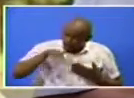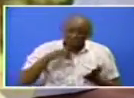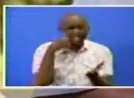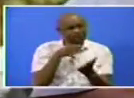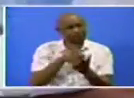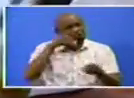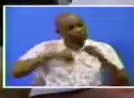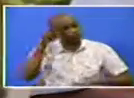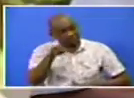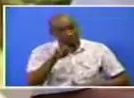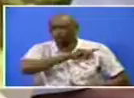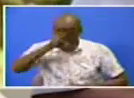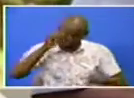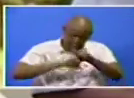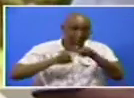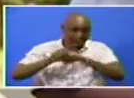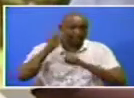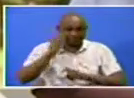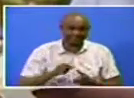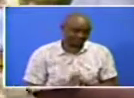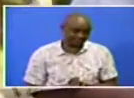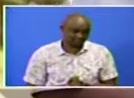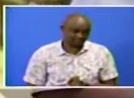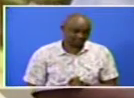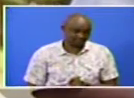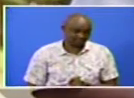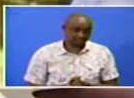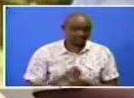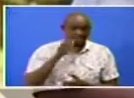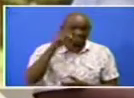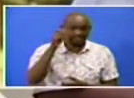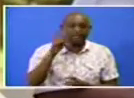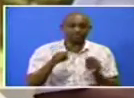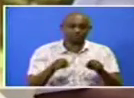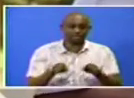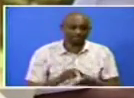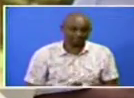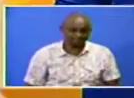sakata hiyo wanatiwa mbaroni. Robert Wanyonyi, KTN Leo.